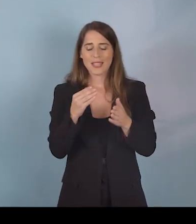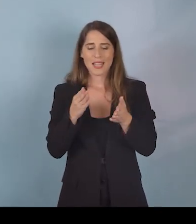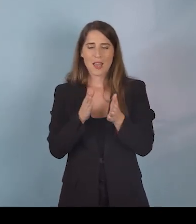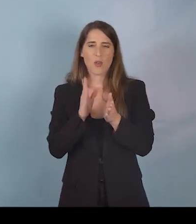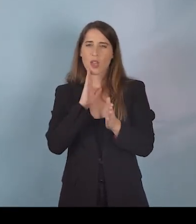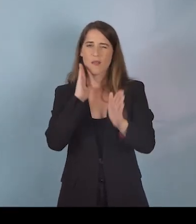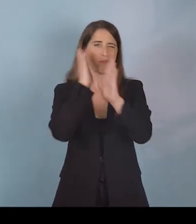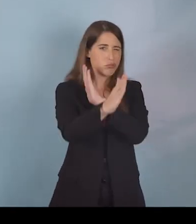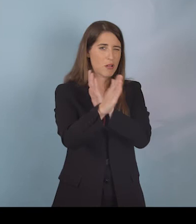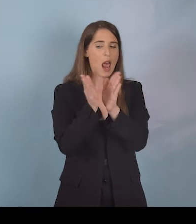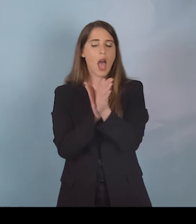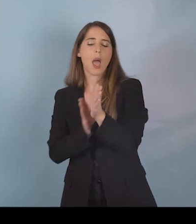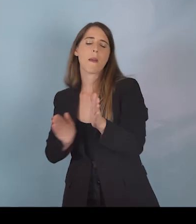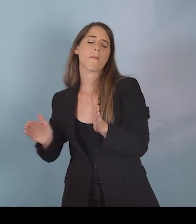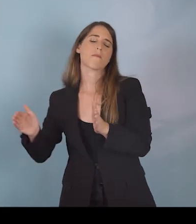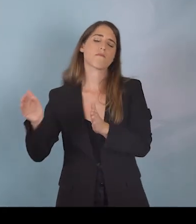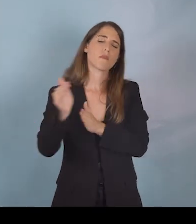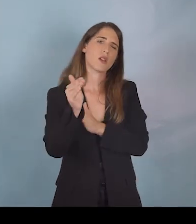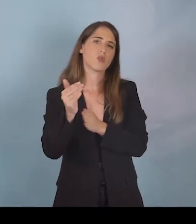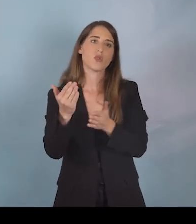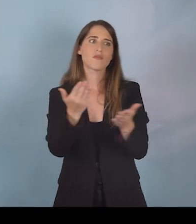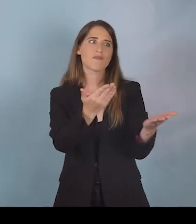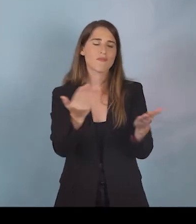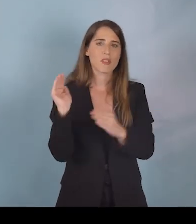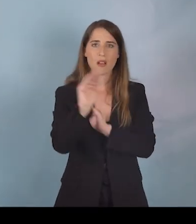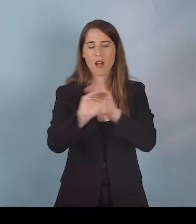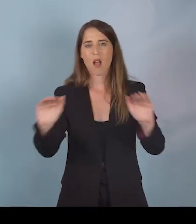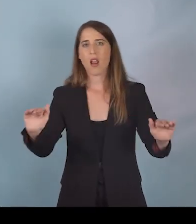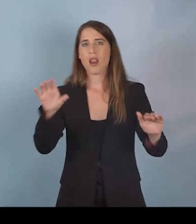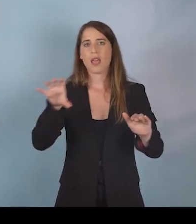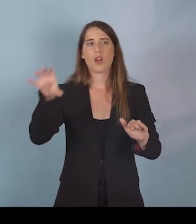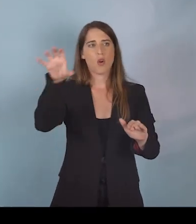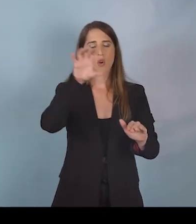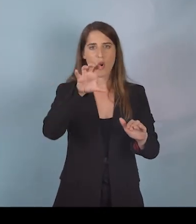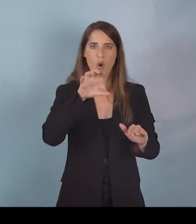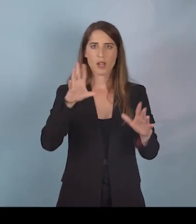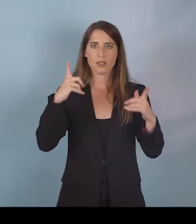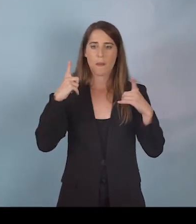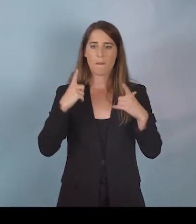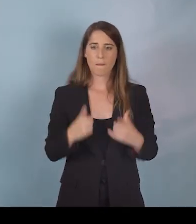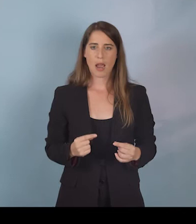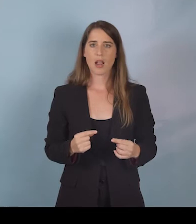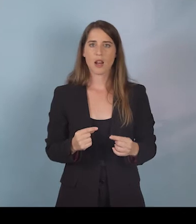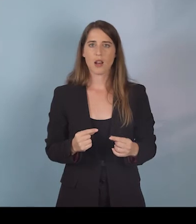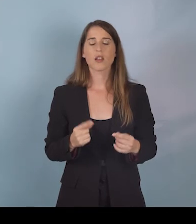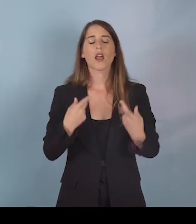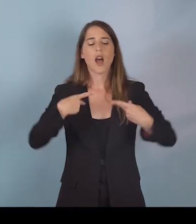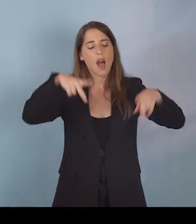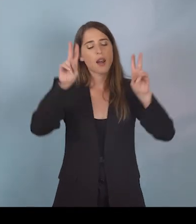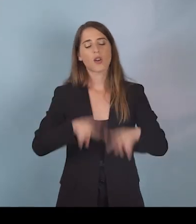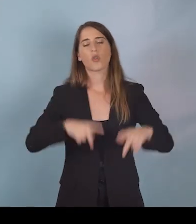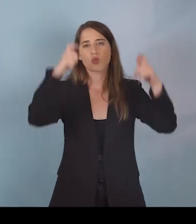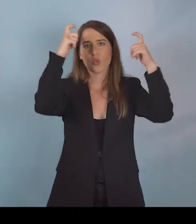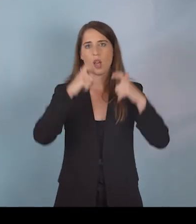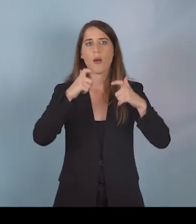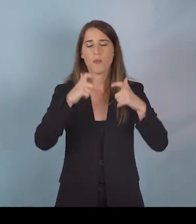αναγνωρίζει τέτοια πράγματα. Εμέσως δηλαδή καλεί τα κράτη-μέλη να αναγνωρίσουν το γάμο όταν αυτός γίνεται σε